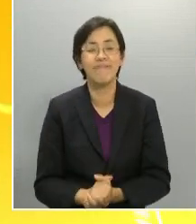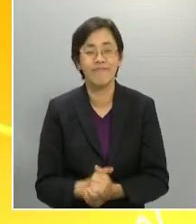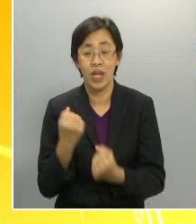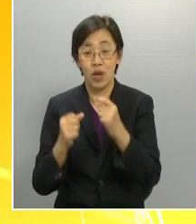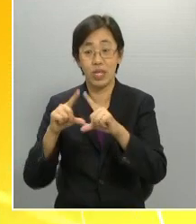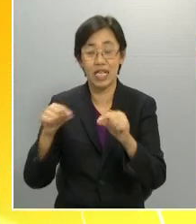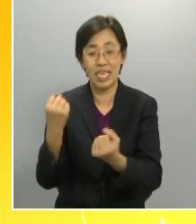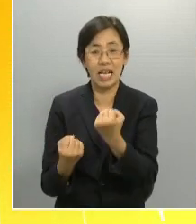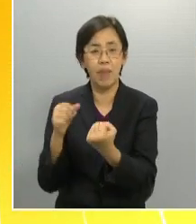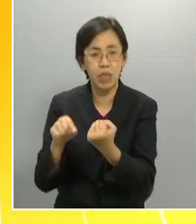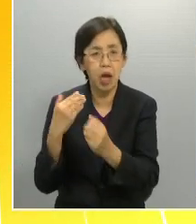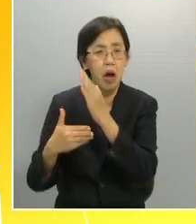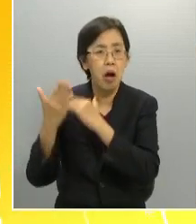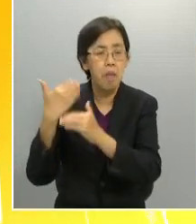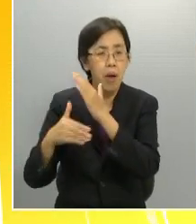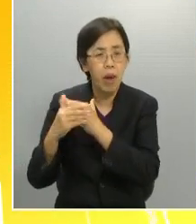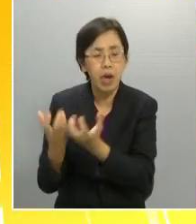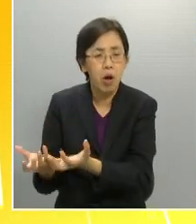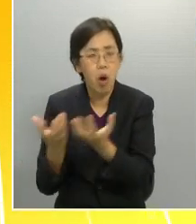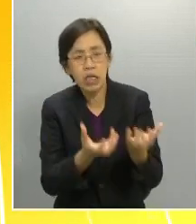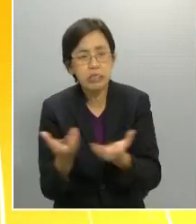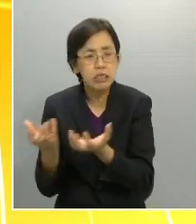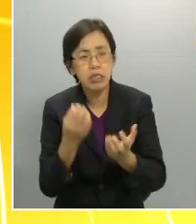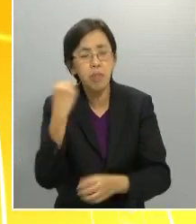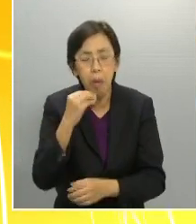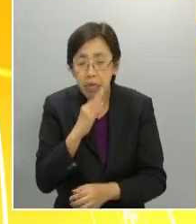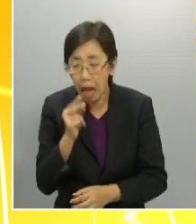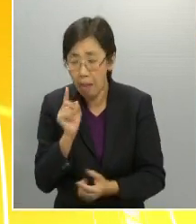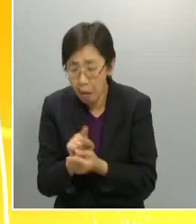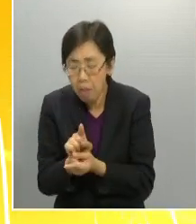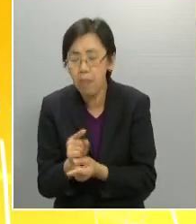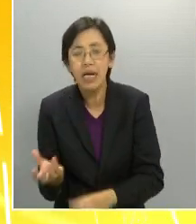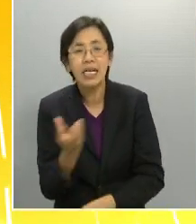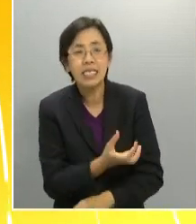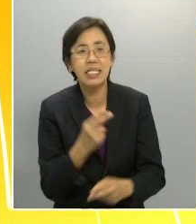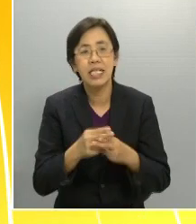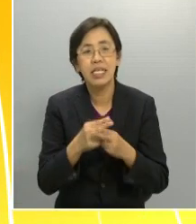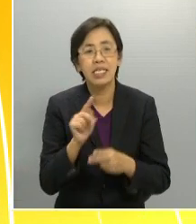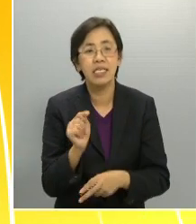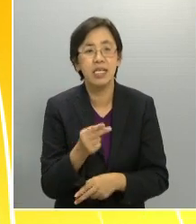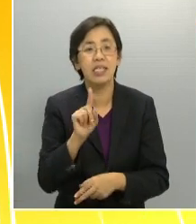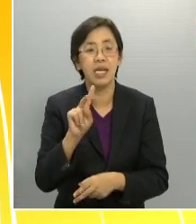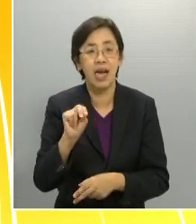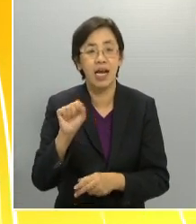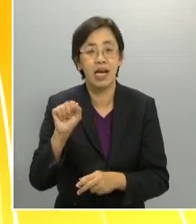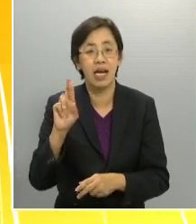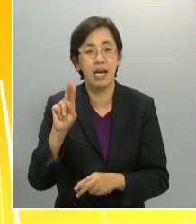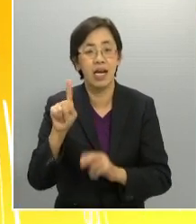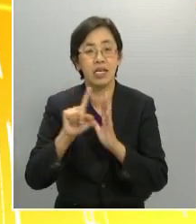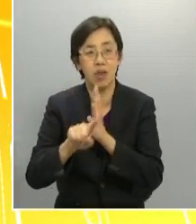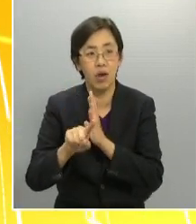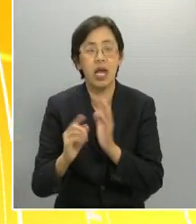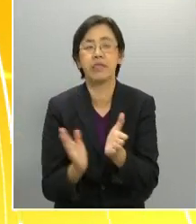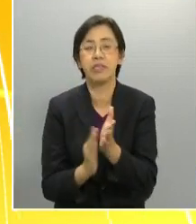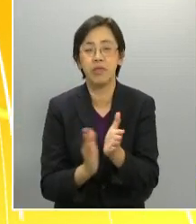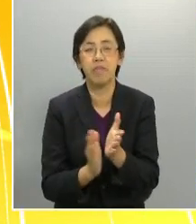มีประวัติที่ส่งของคืนมาอย่างสม่ำเสมอเลยคนทางนั้นสอนทองดีต้องชื่น